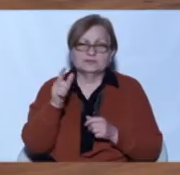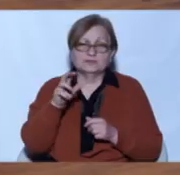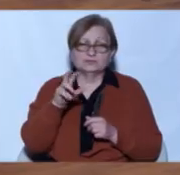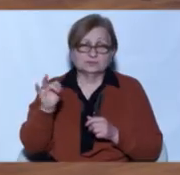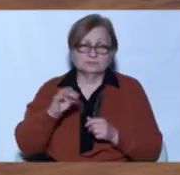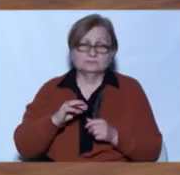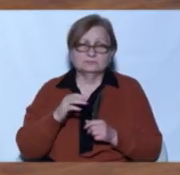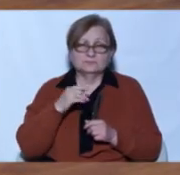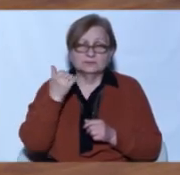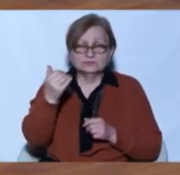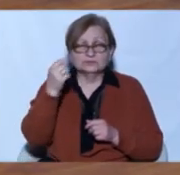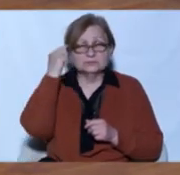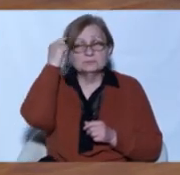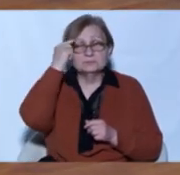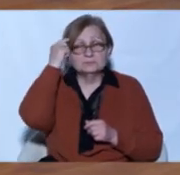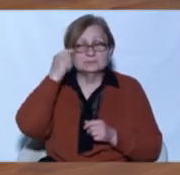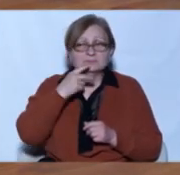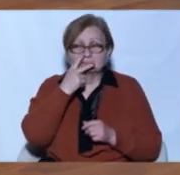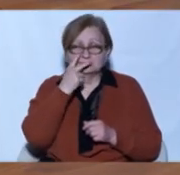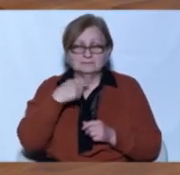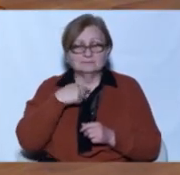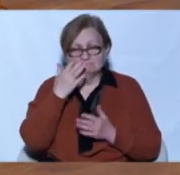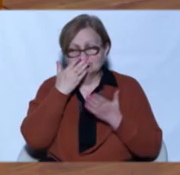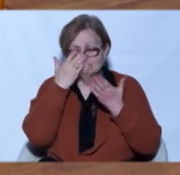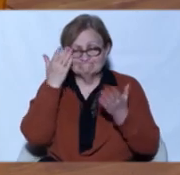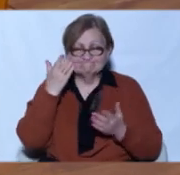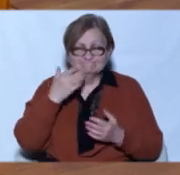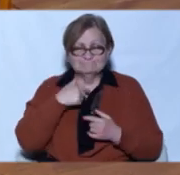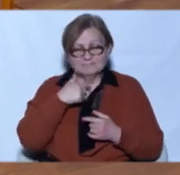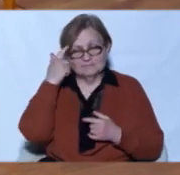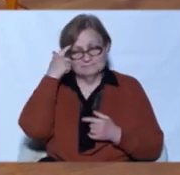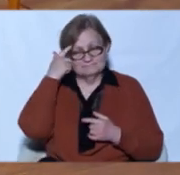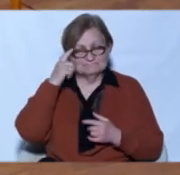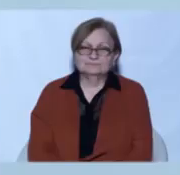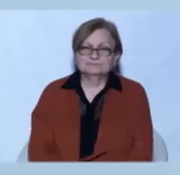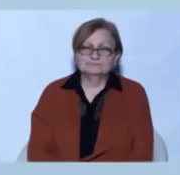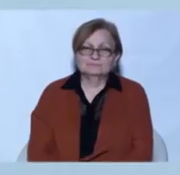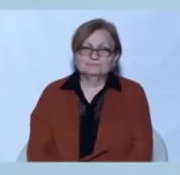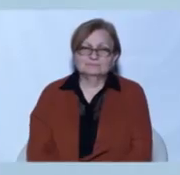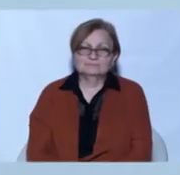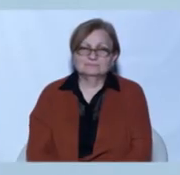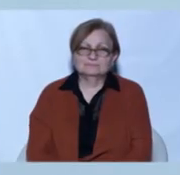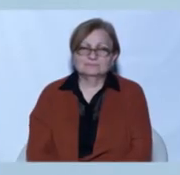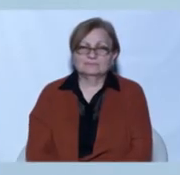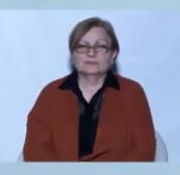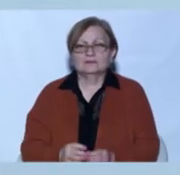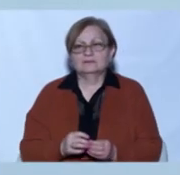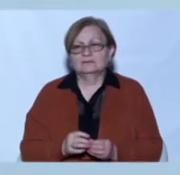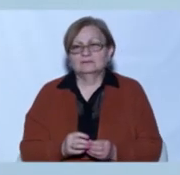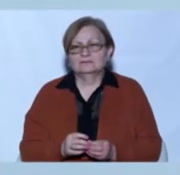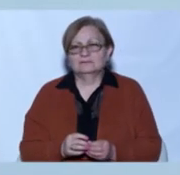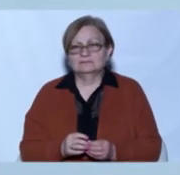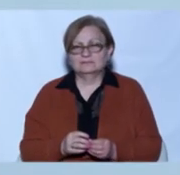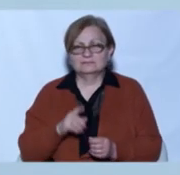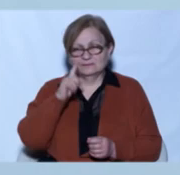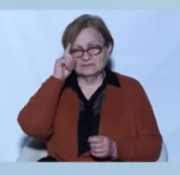ფიქრმა მე კიდევ სხვა ფიქრისთვისაც განმაწყო ასოციაციურად. და ეს ფიქრი, იცით, აი თქვენ ალბათ